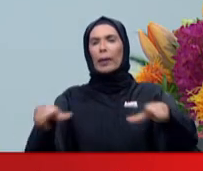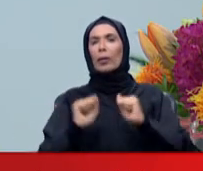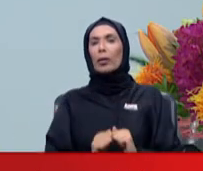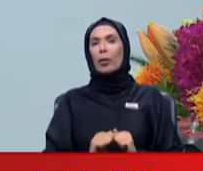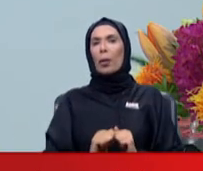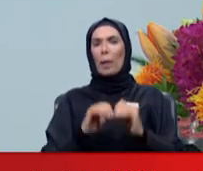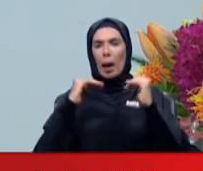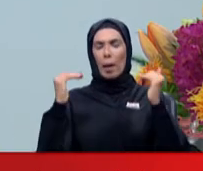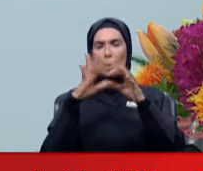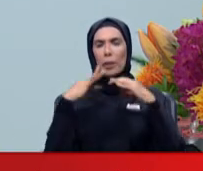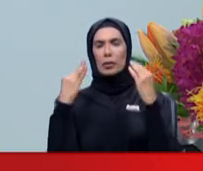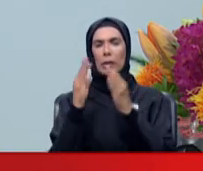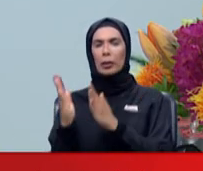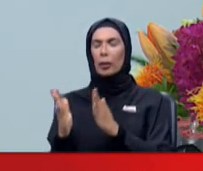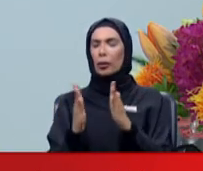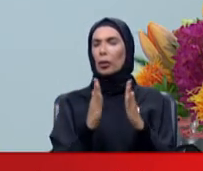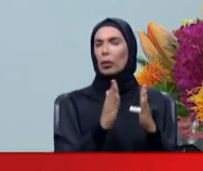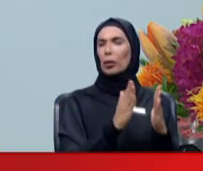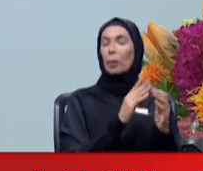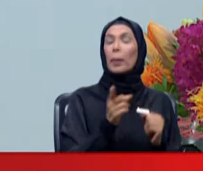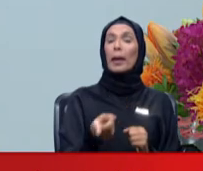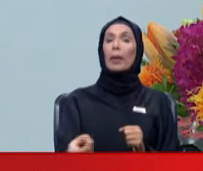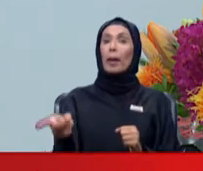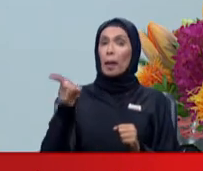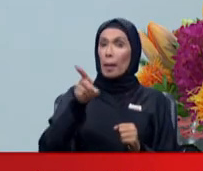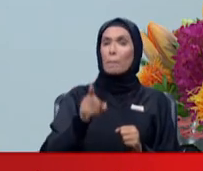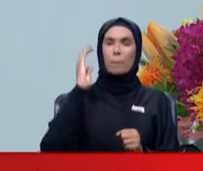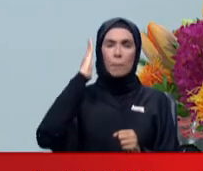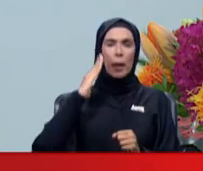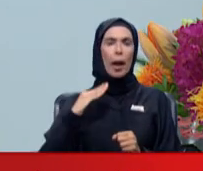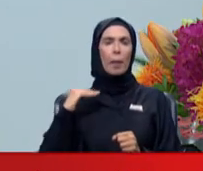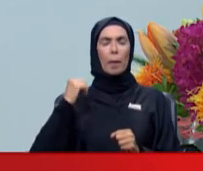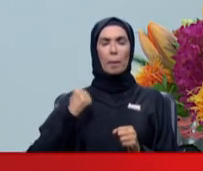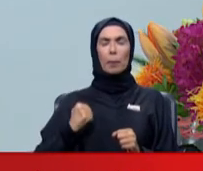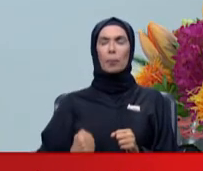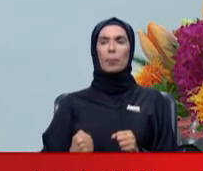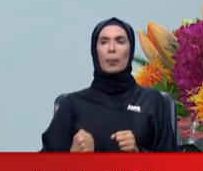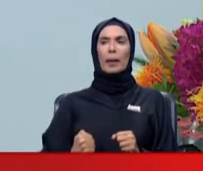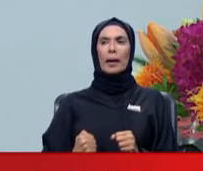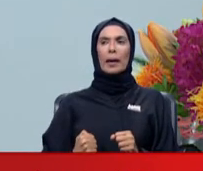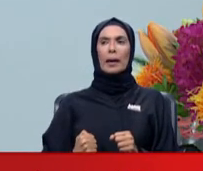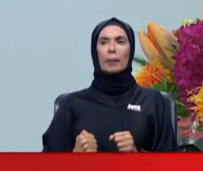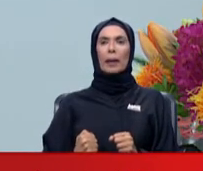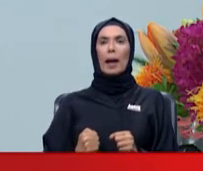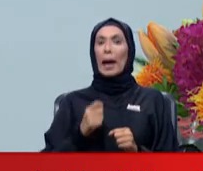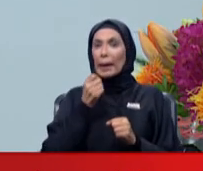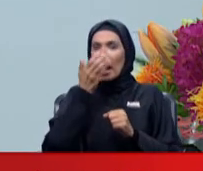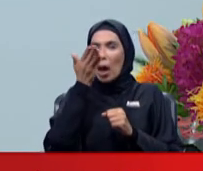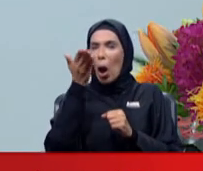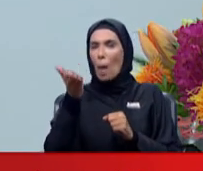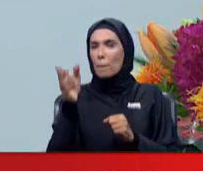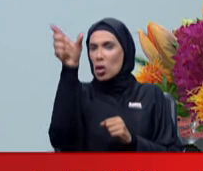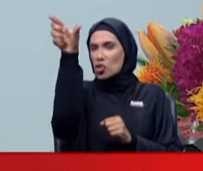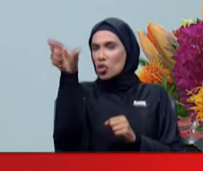حركة المجتمع وتنظيمه لنفسه، وبالتالي فإن المرأة البحرينية إذا ممكن نطلق تعبير